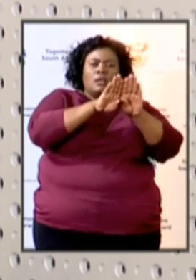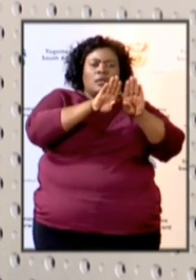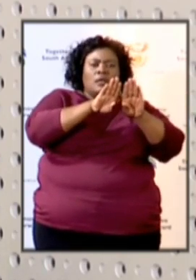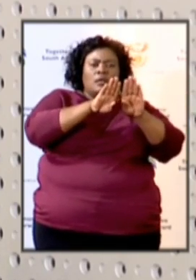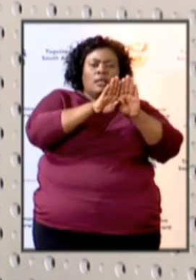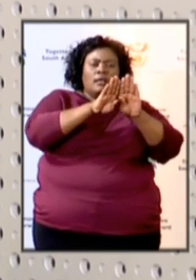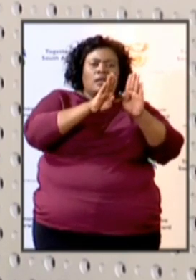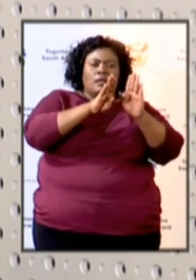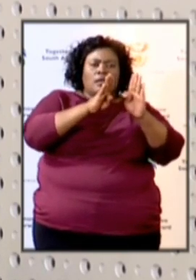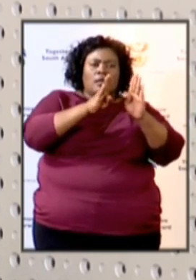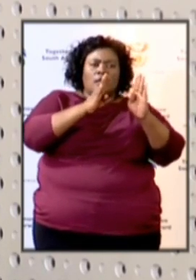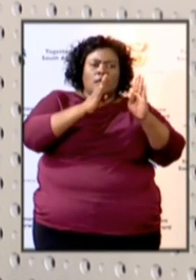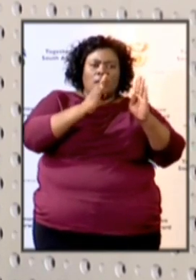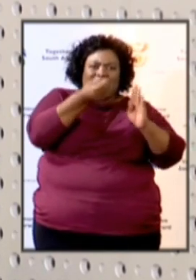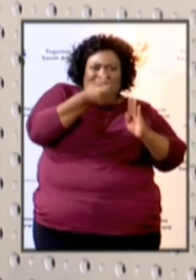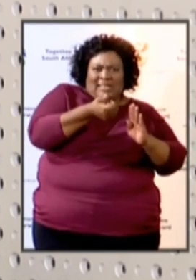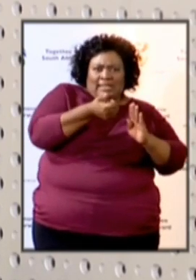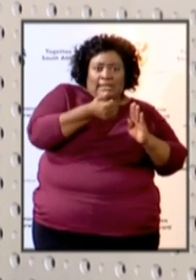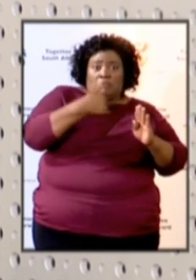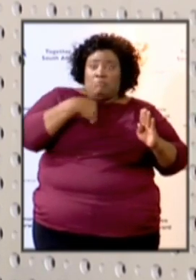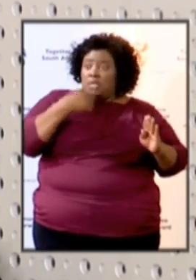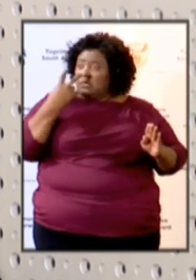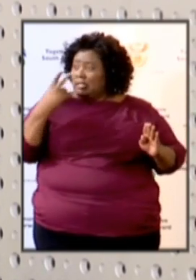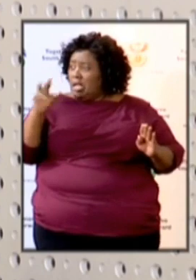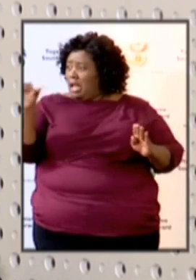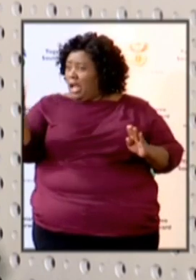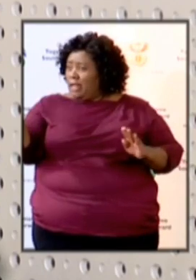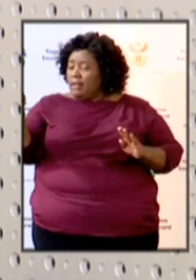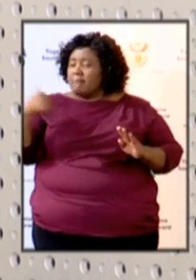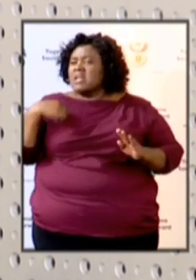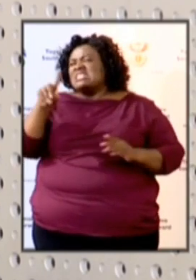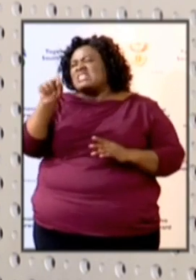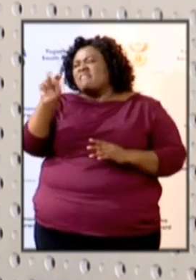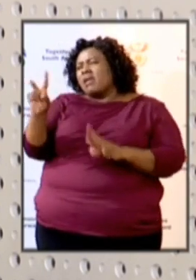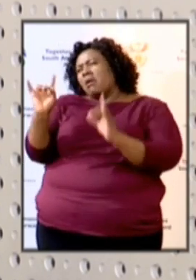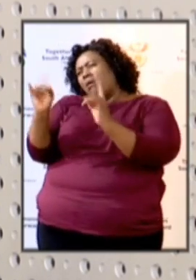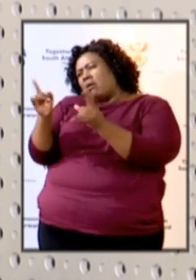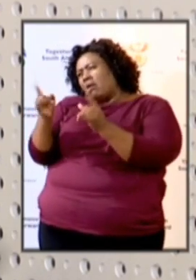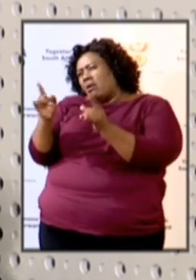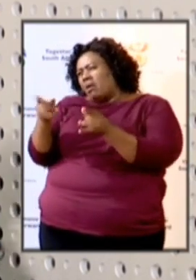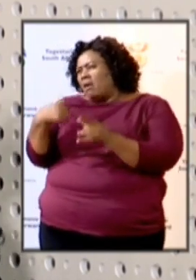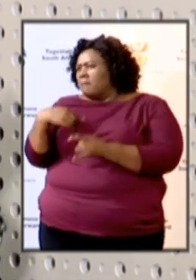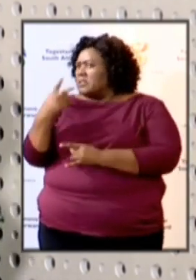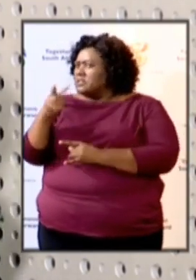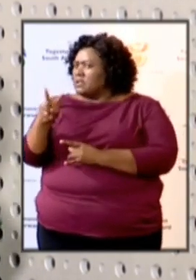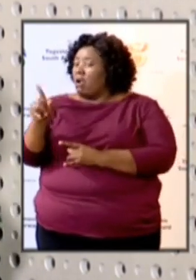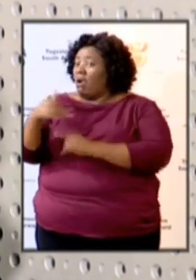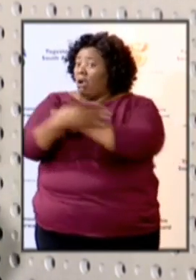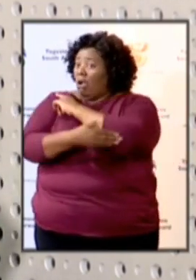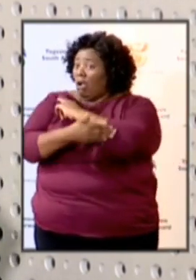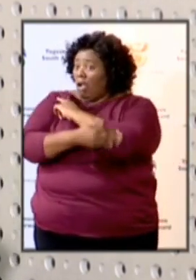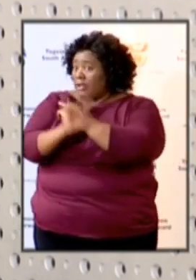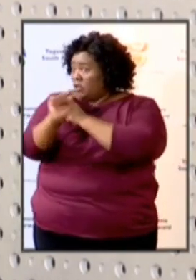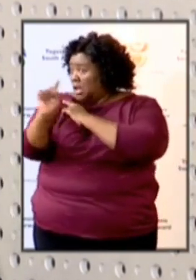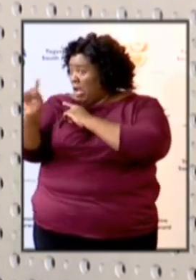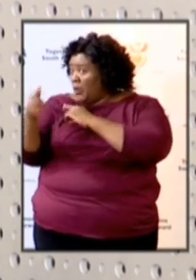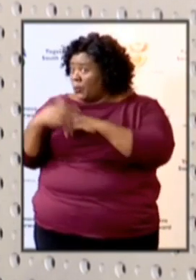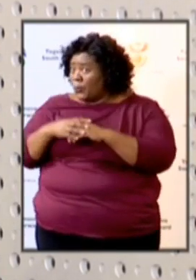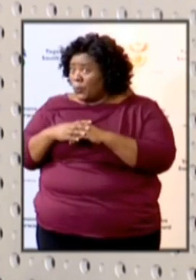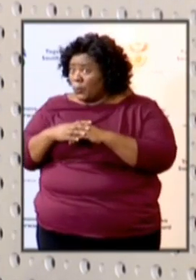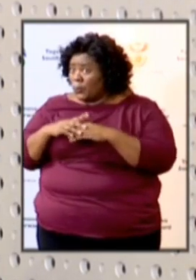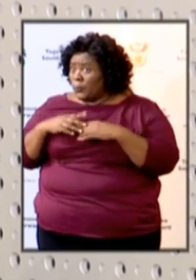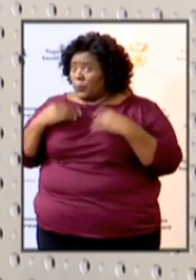umabonakude, ngibona okwenzeka kwamanye amazwe, ithi nje, eyi, asenzeni konke. Sonke uhulumeni uthi nje, asenzeni